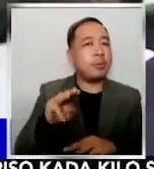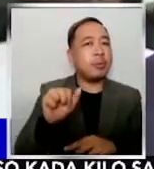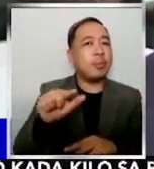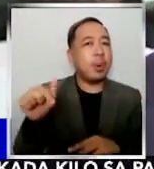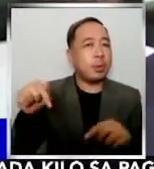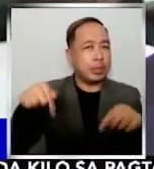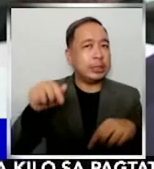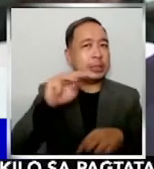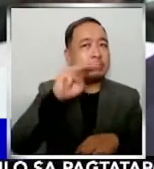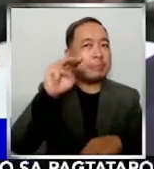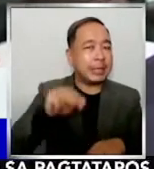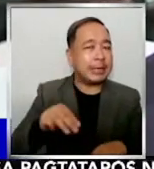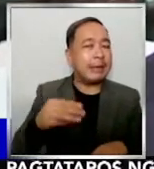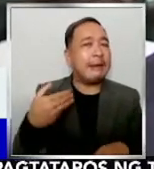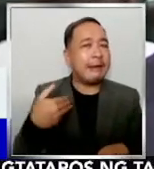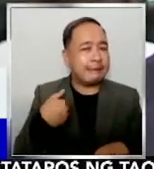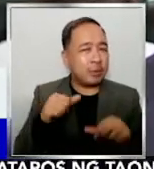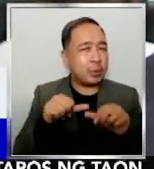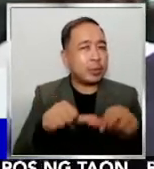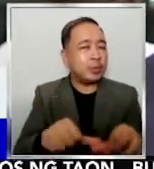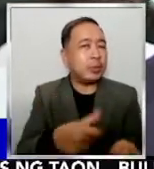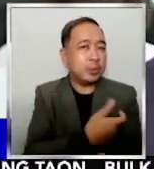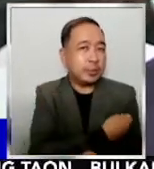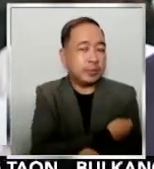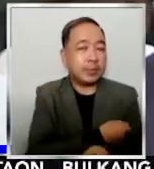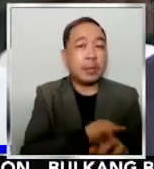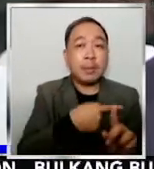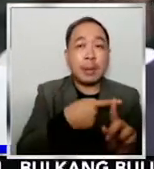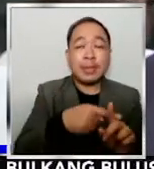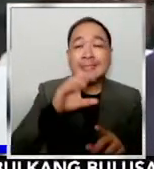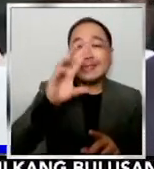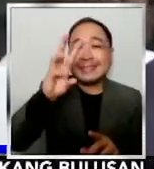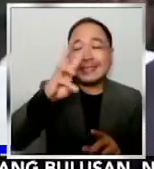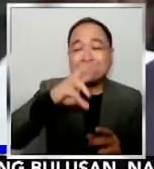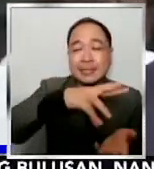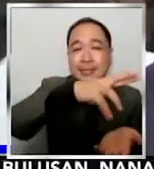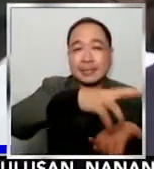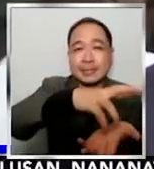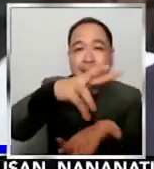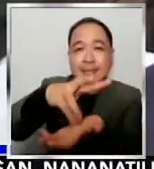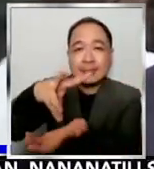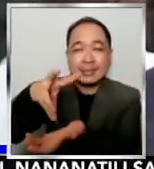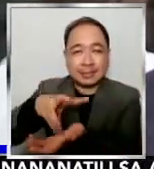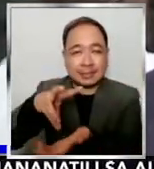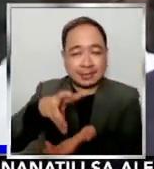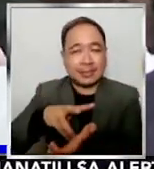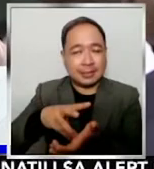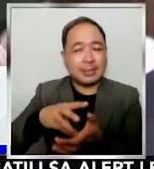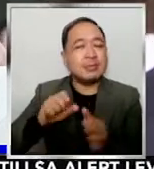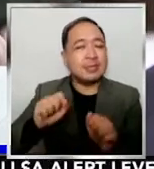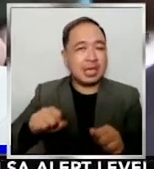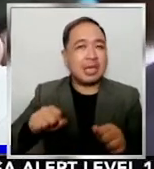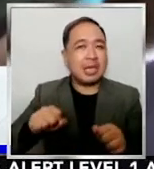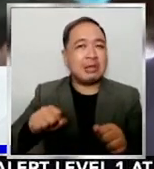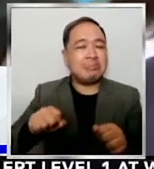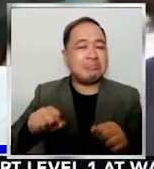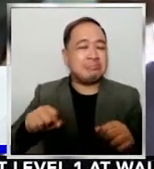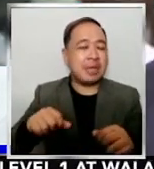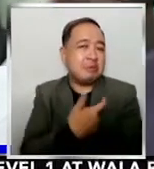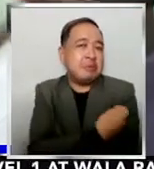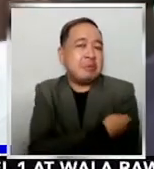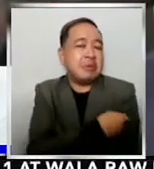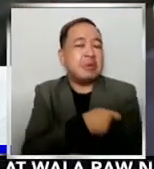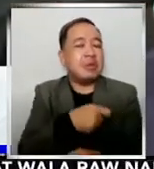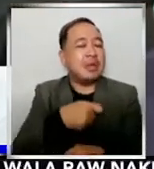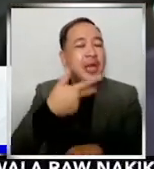6th district, may mga hospital dyan na nagbibigay din ng mga booster shot. Hindi lang booster, pati yung mga hindi pa nagpapabakuna